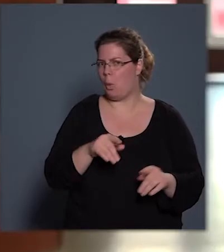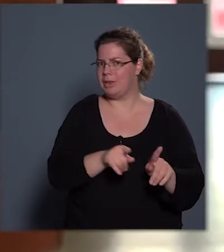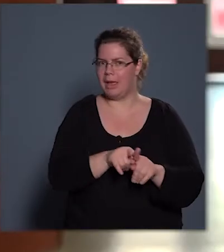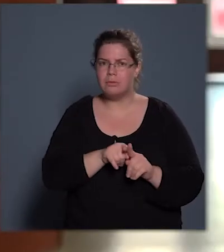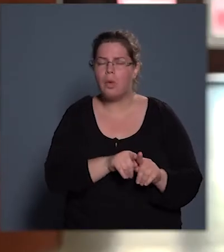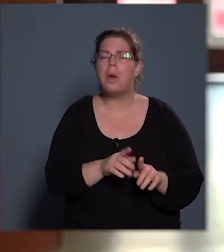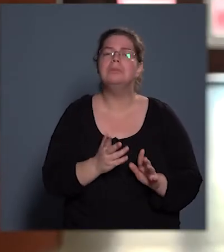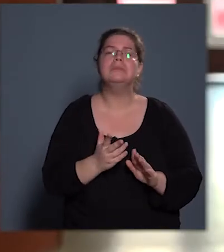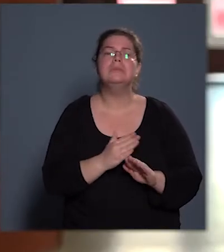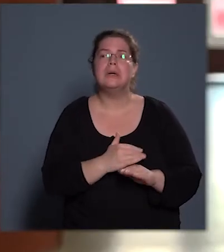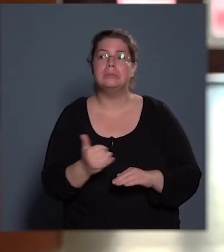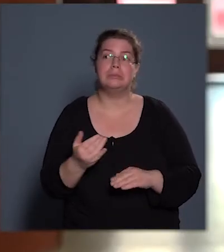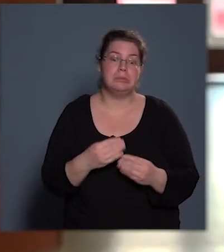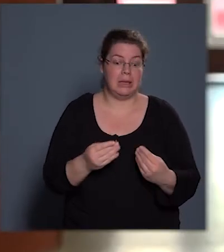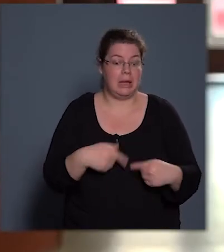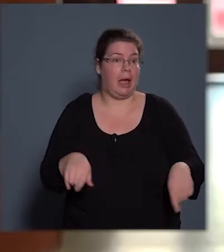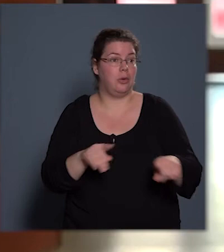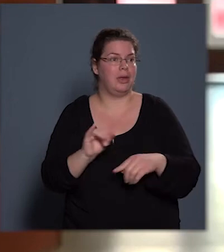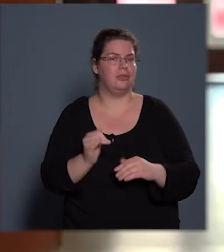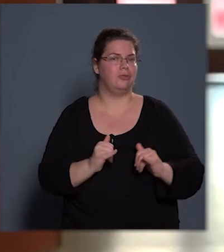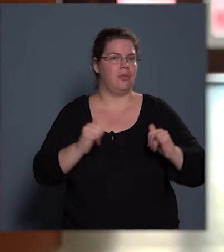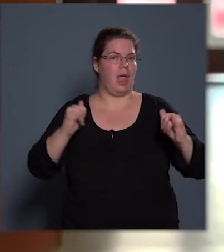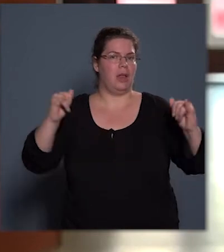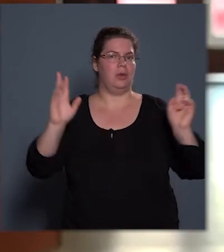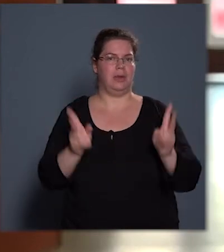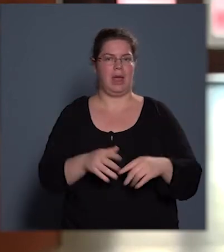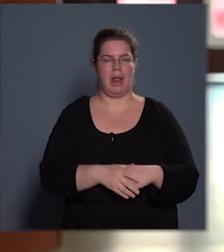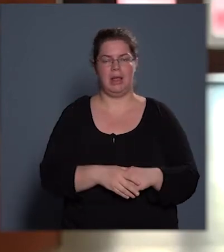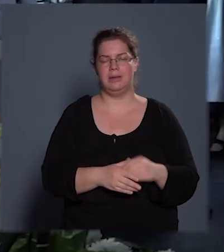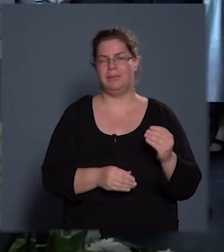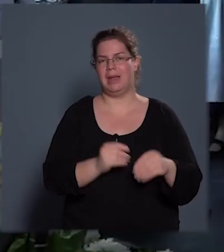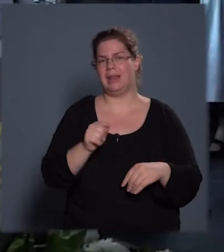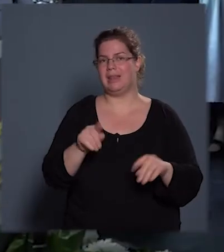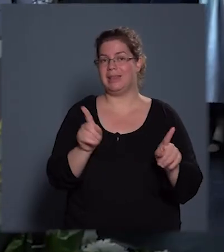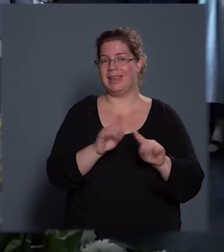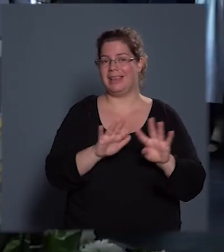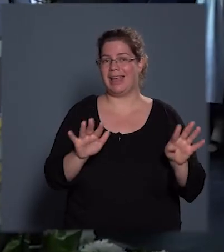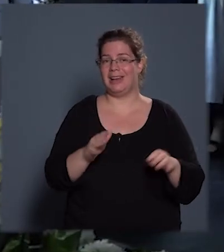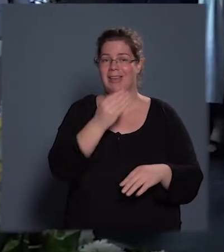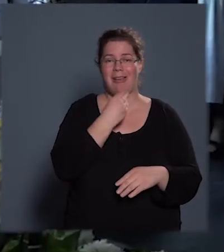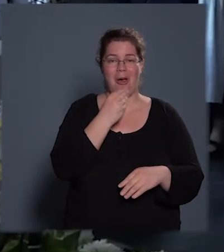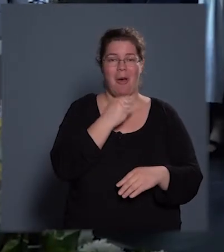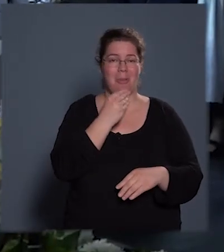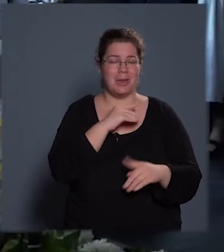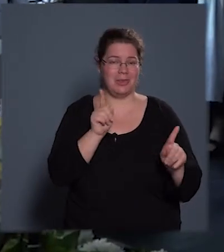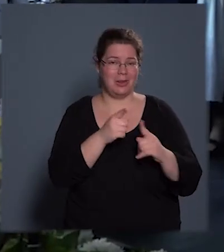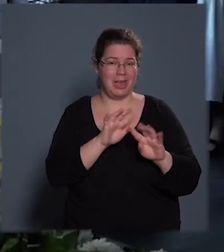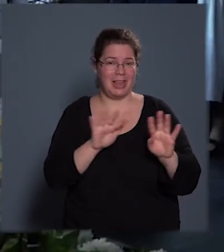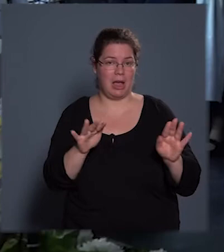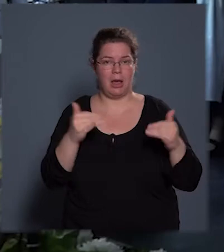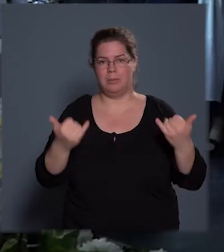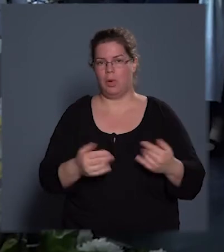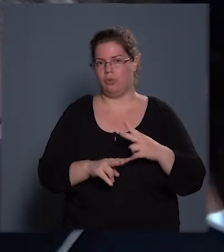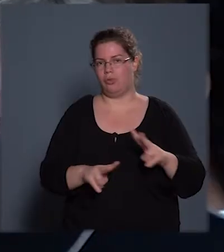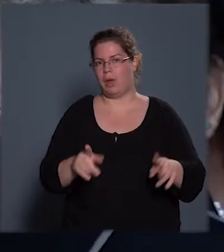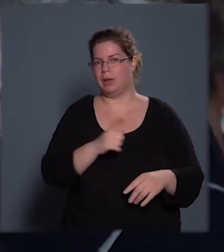is tulajdonképpen fejlődni kellett, mert hát ez az énekkar egy amatőr énekkar, most vannak